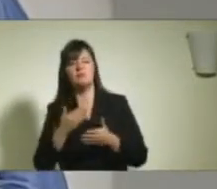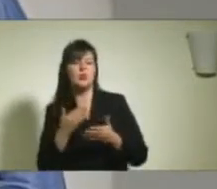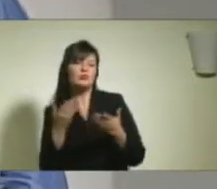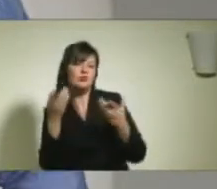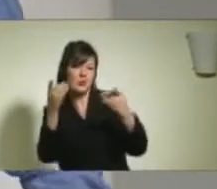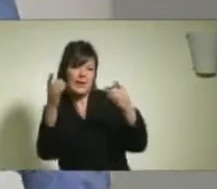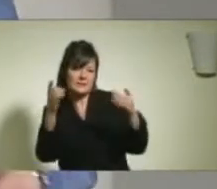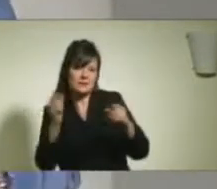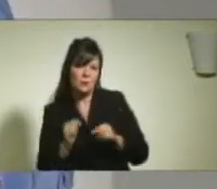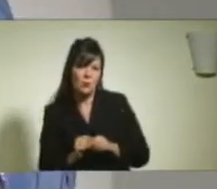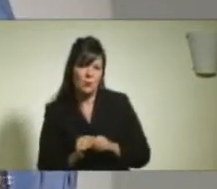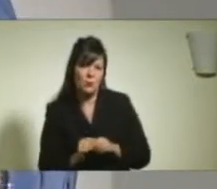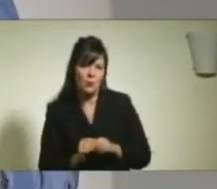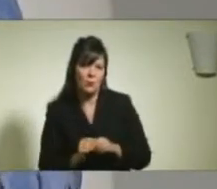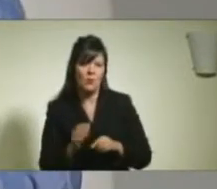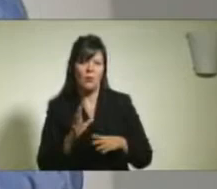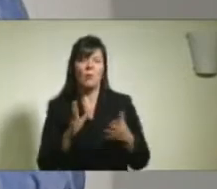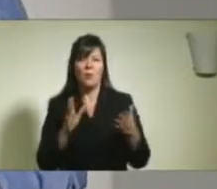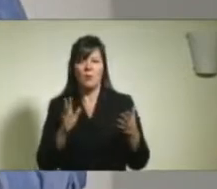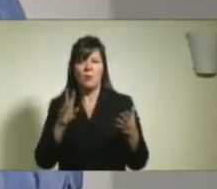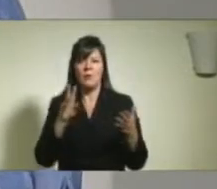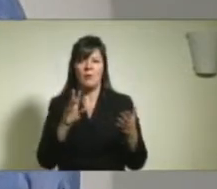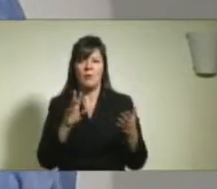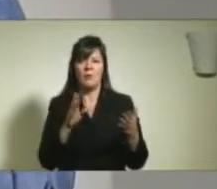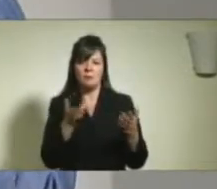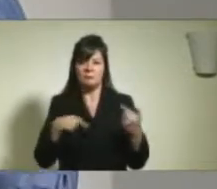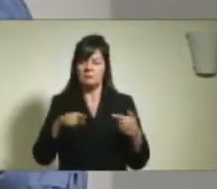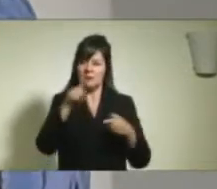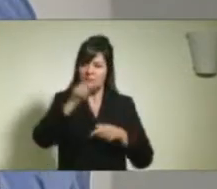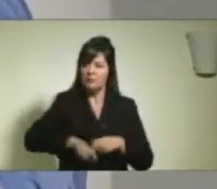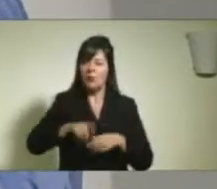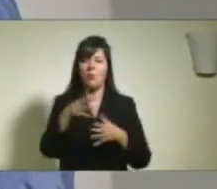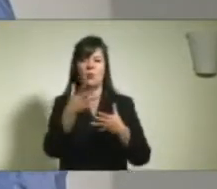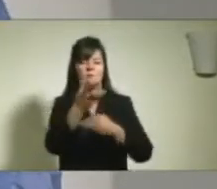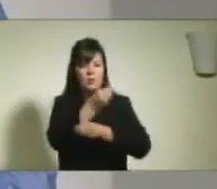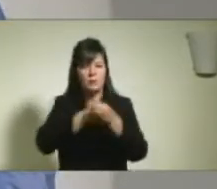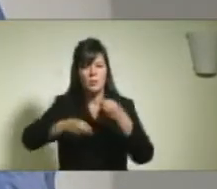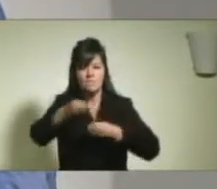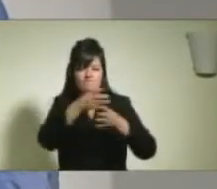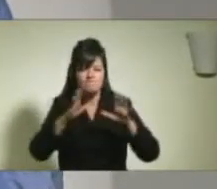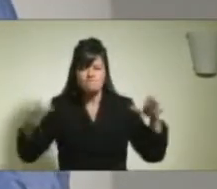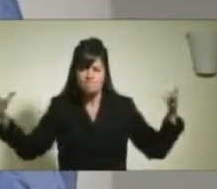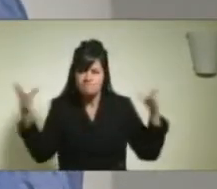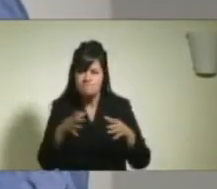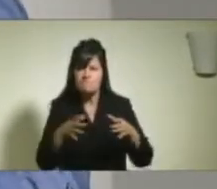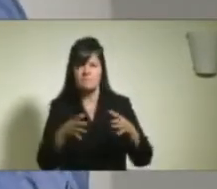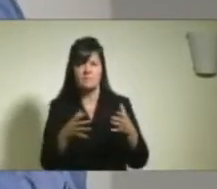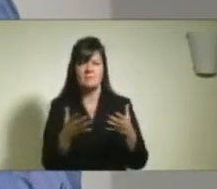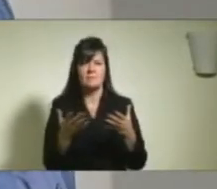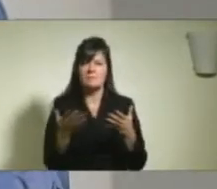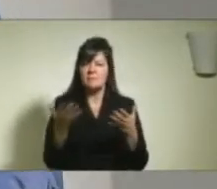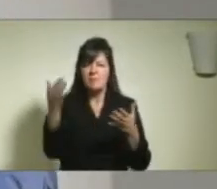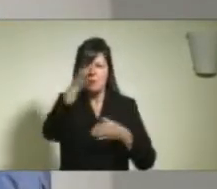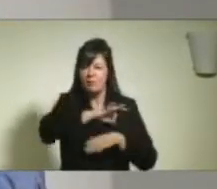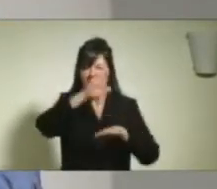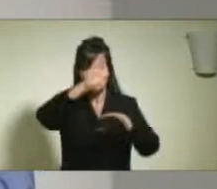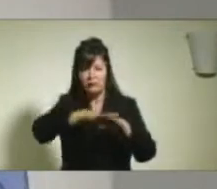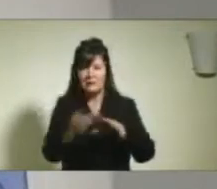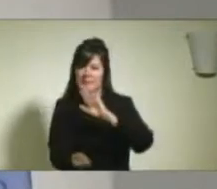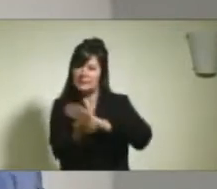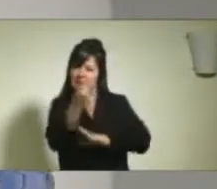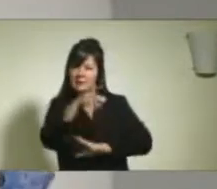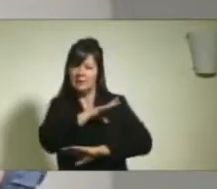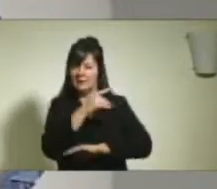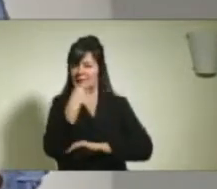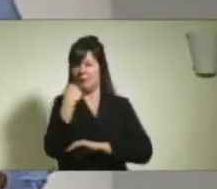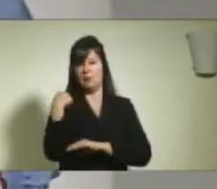il faut justement qu'on soit organisé pour pouvoir profiter des occasions qui se présentent. J'ai parlé de liens tout à